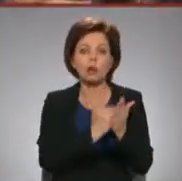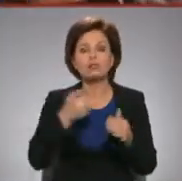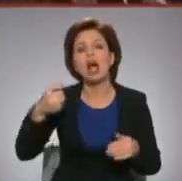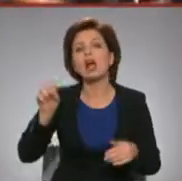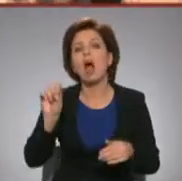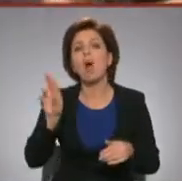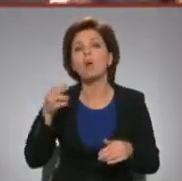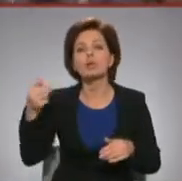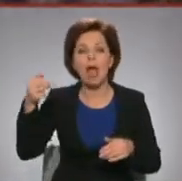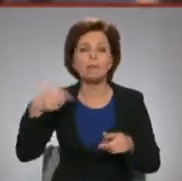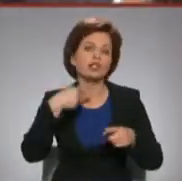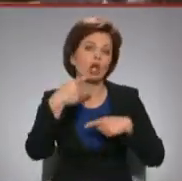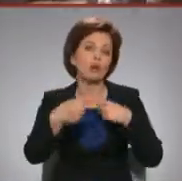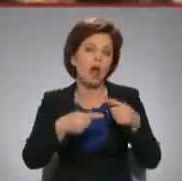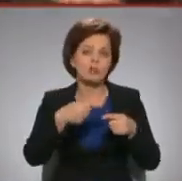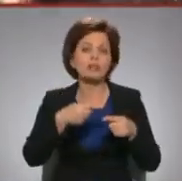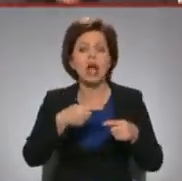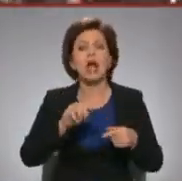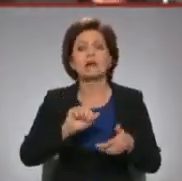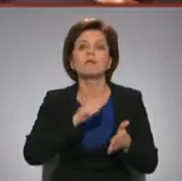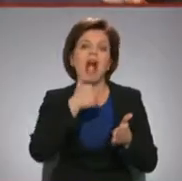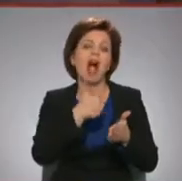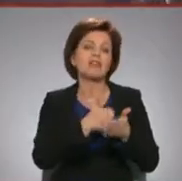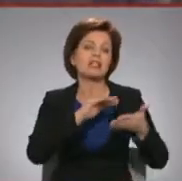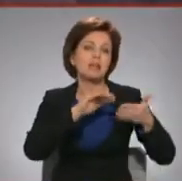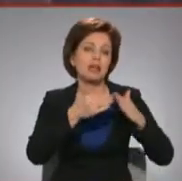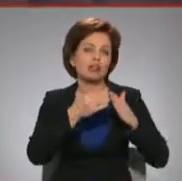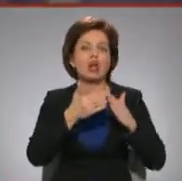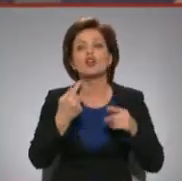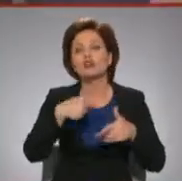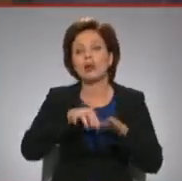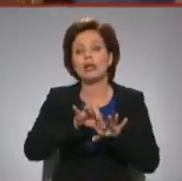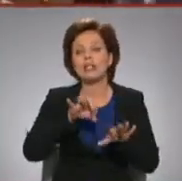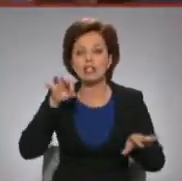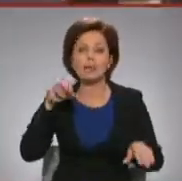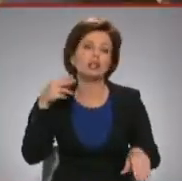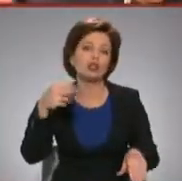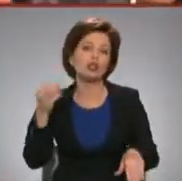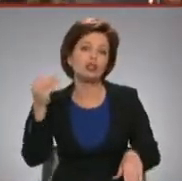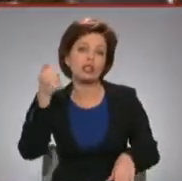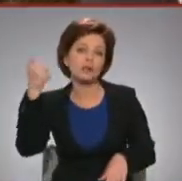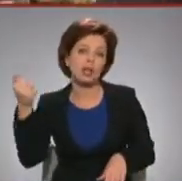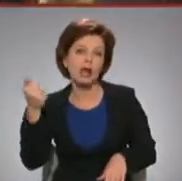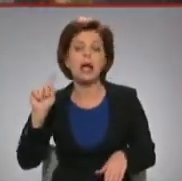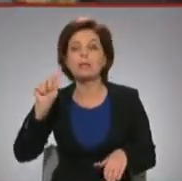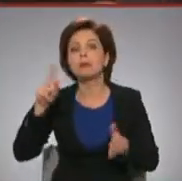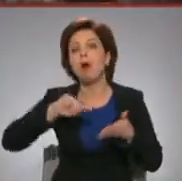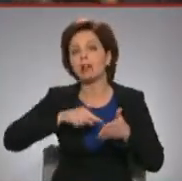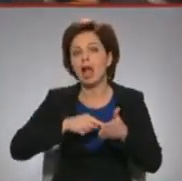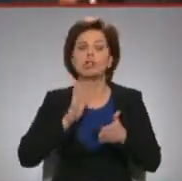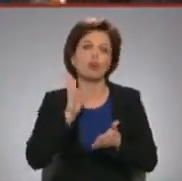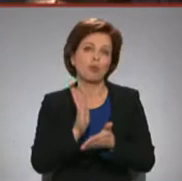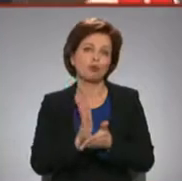norises vietām kļūst Baltijas valstu galvaspilsētas, bet šoreiz būs izņēmums, un 2014. Gadā tas pirmo reizi